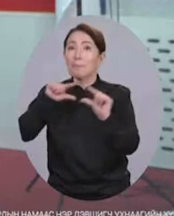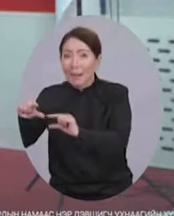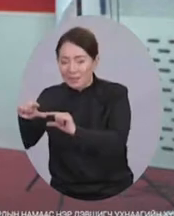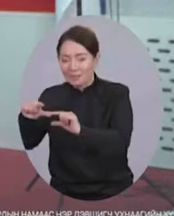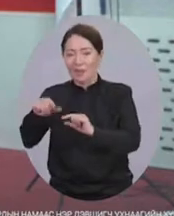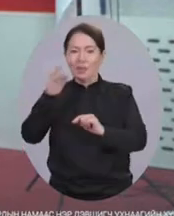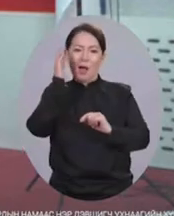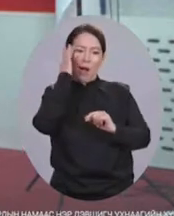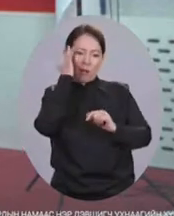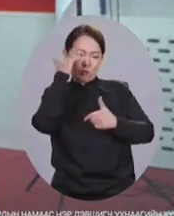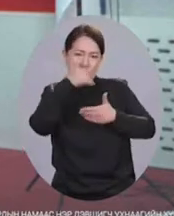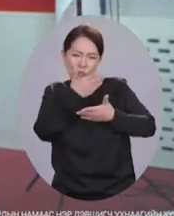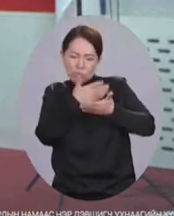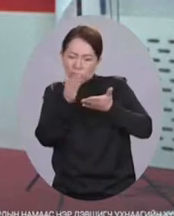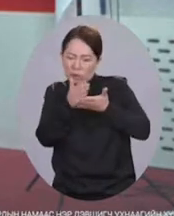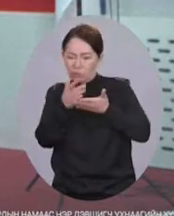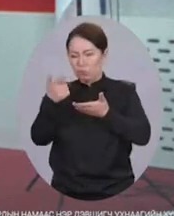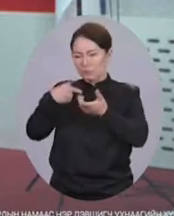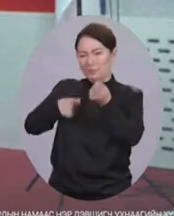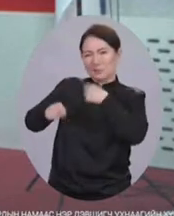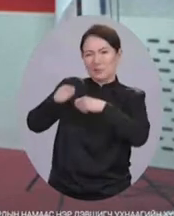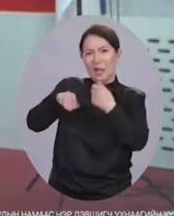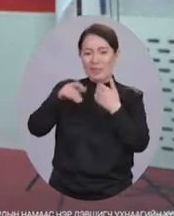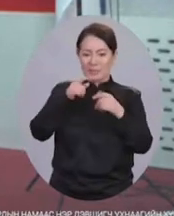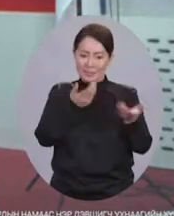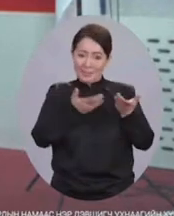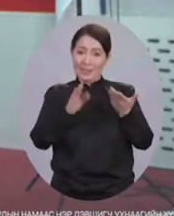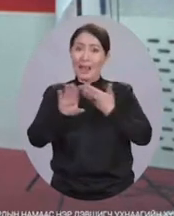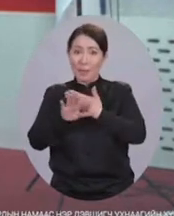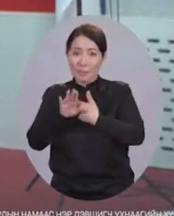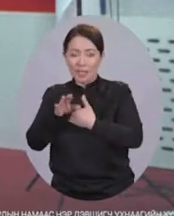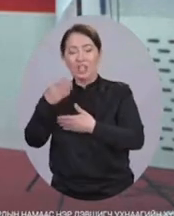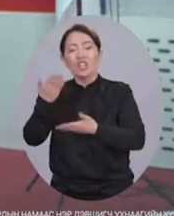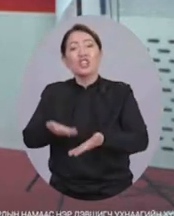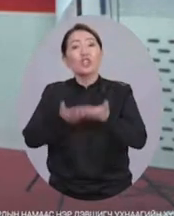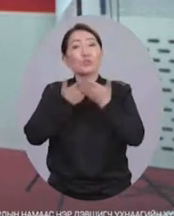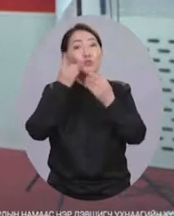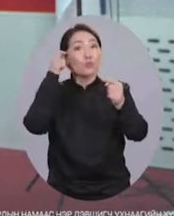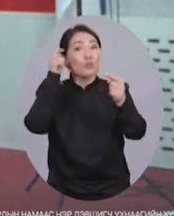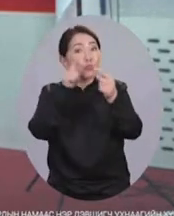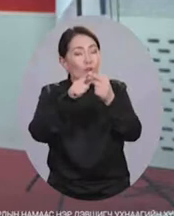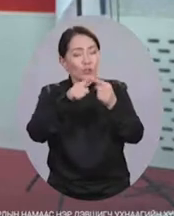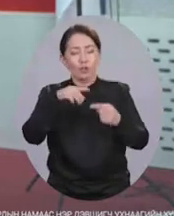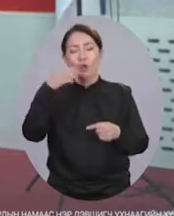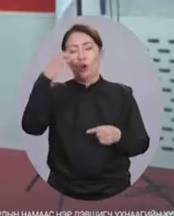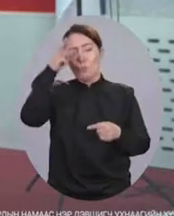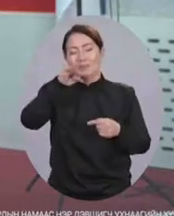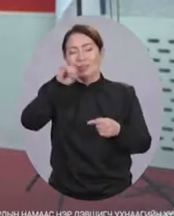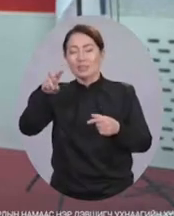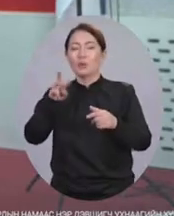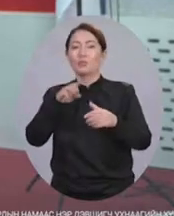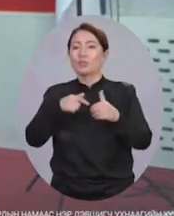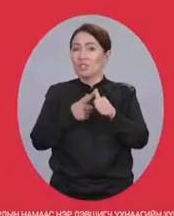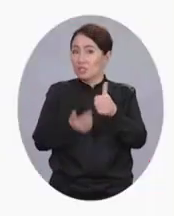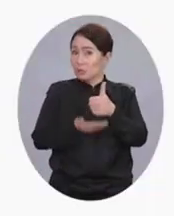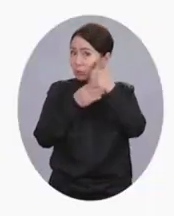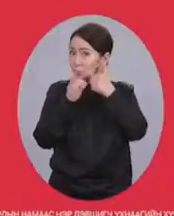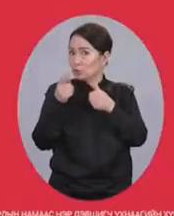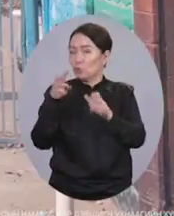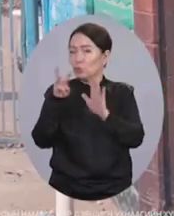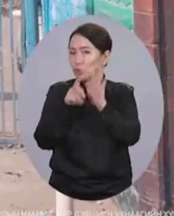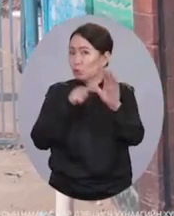импортын бүтээгдэхүүнээс зах зээлээ хамгаалах бодлохоор дэмжих зорилгыг Монгол Ардын намаас нэр дэвшигч хөрсөх мөрийн хөтөлбөртөө